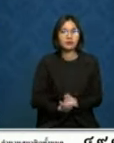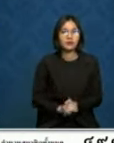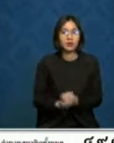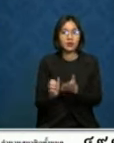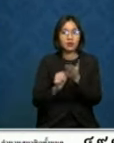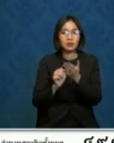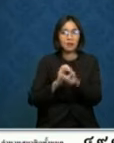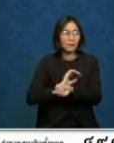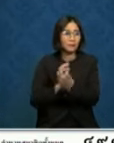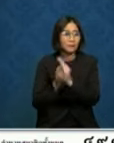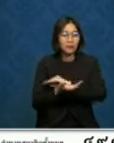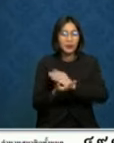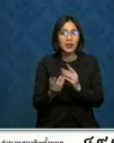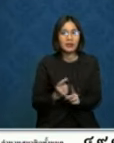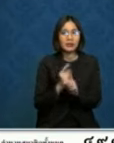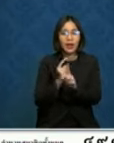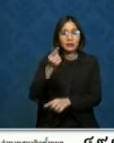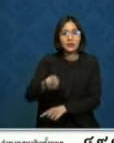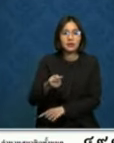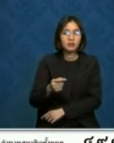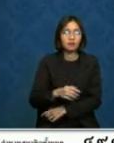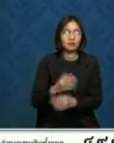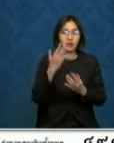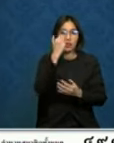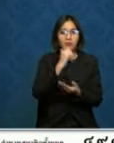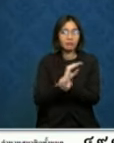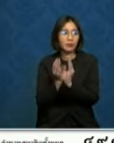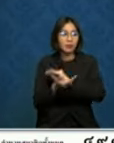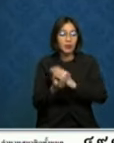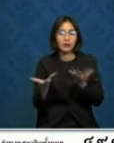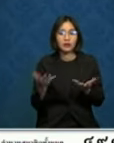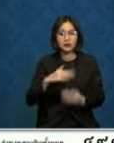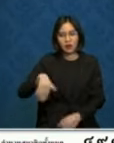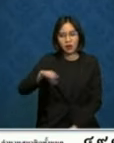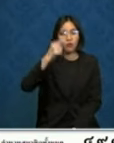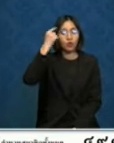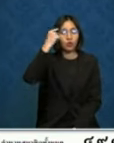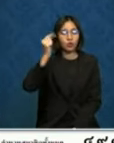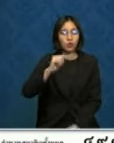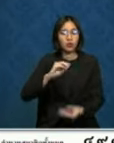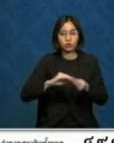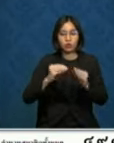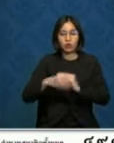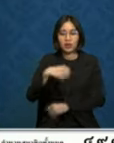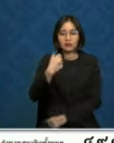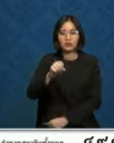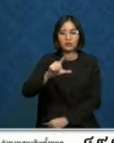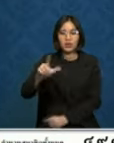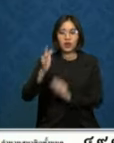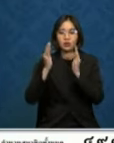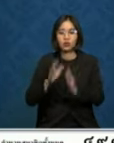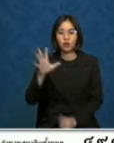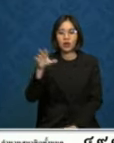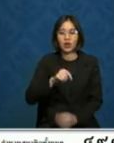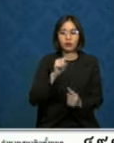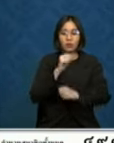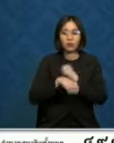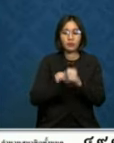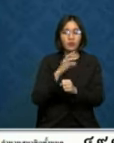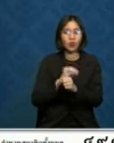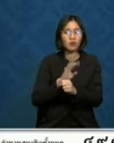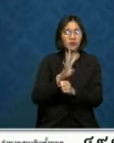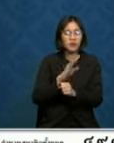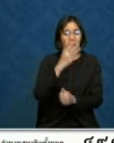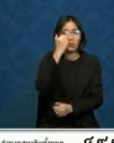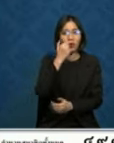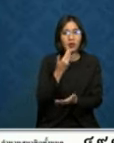ะปรับตัวเลขตามจริงสักทีคะท่านก็รู้ดีอยู่แก่ใจว่าไอ้ตัวเลข10ล้านคนที่ได้มาตั้งแต่ปี64เนี่ย